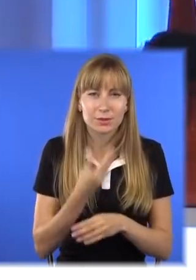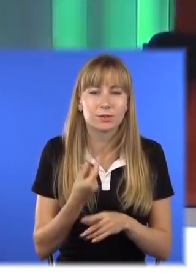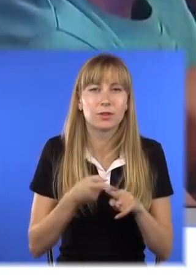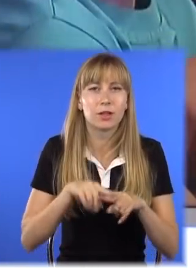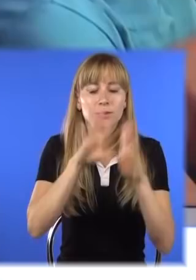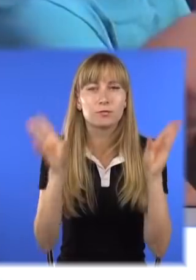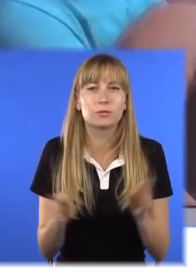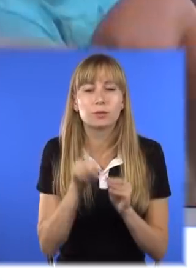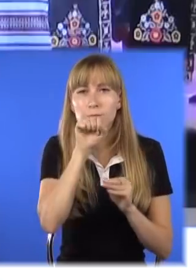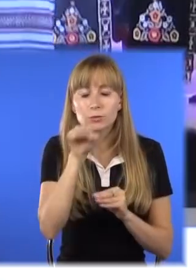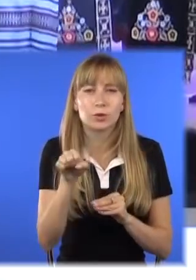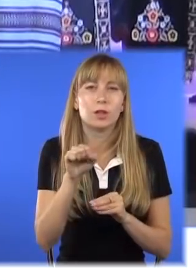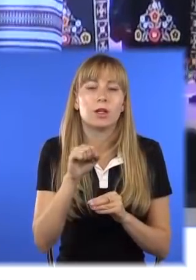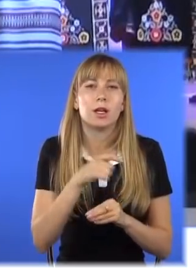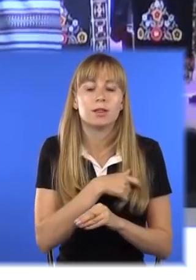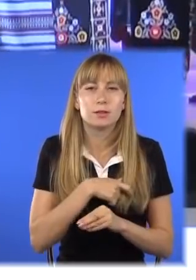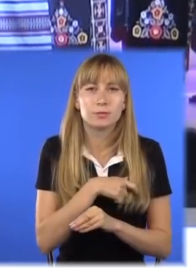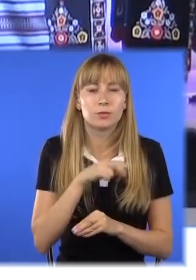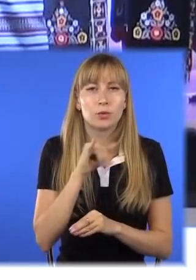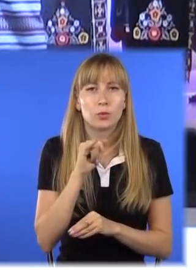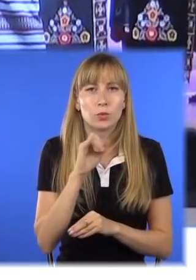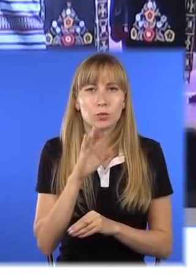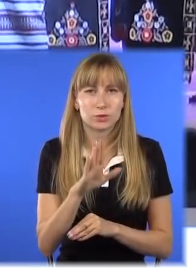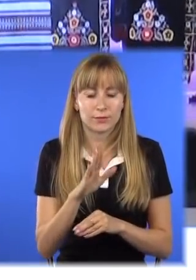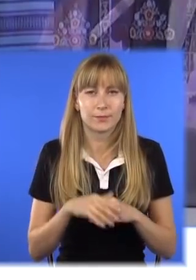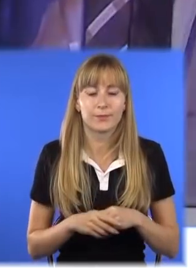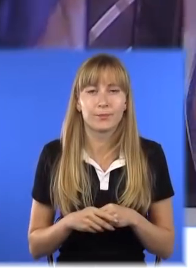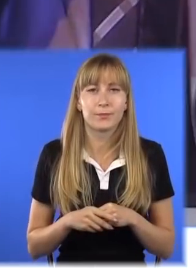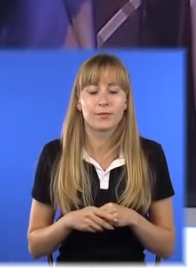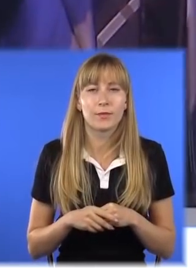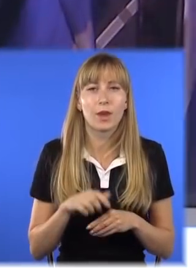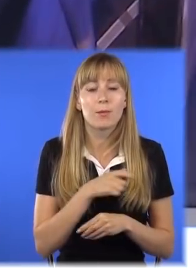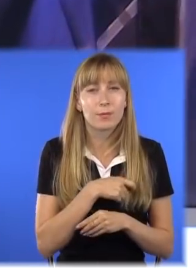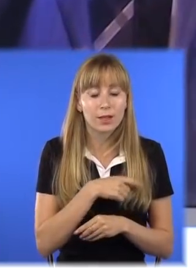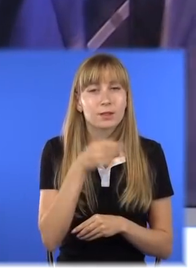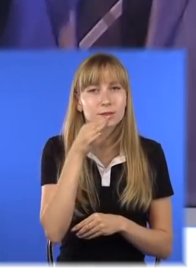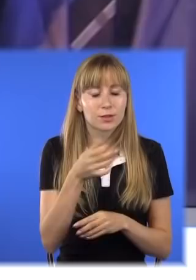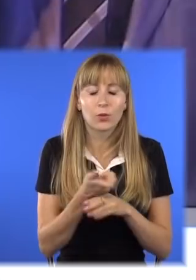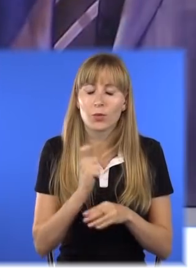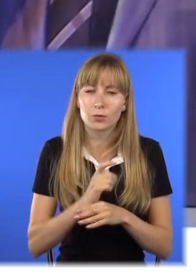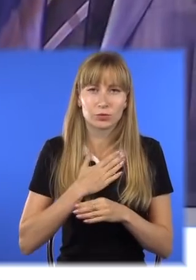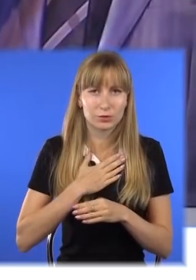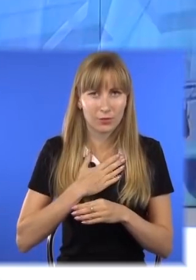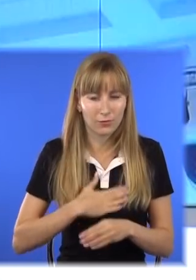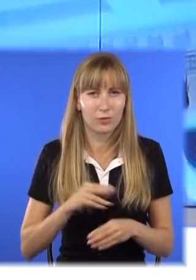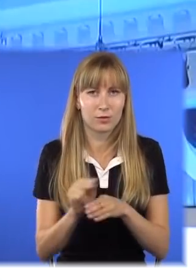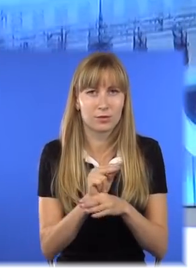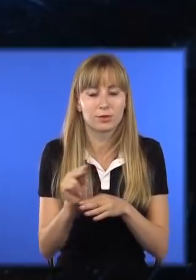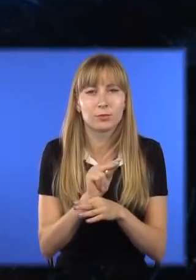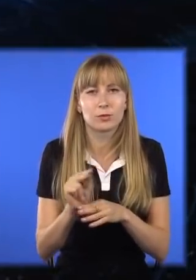Костянтина Усова. Навіть у мерії відзначили ремонтом задоволені. Про грандіозні зміни – далі у матеріалі.